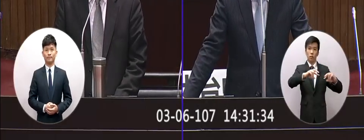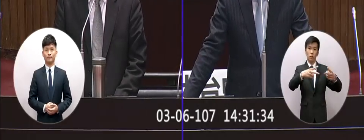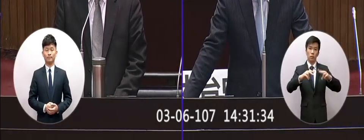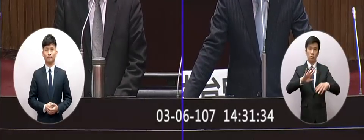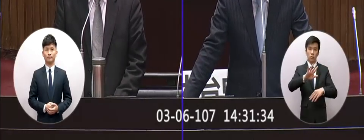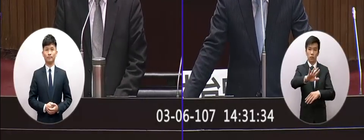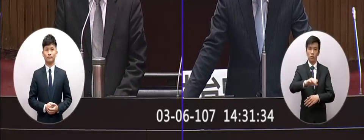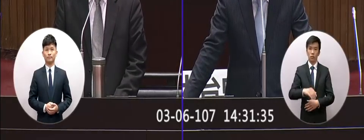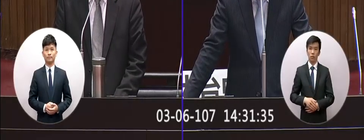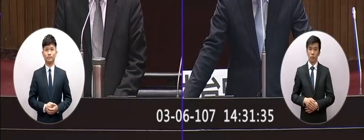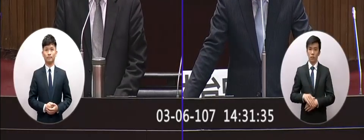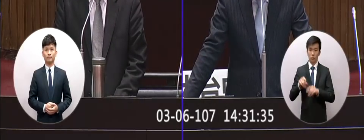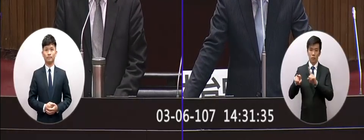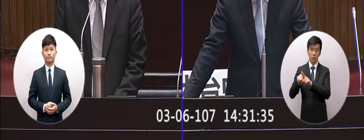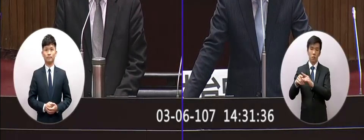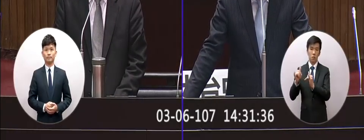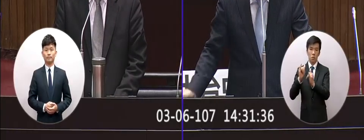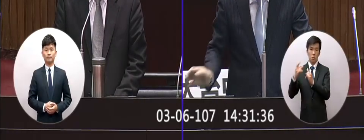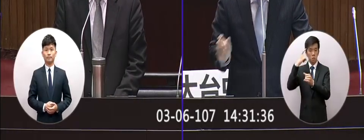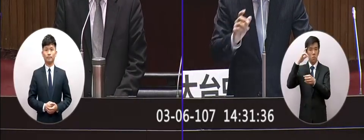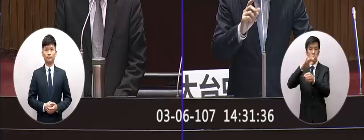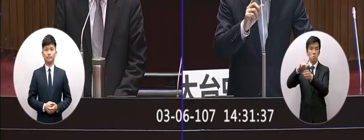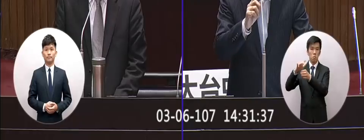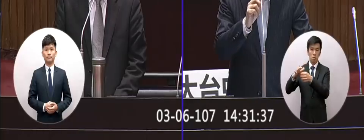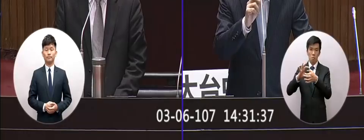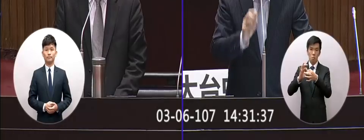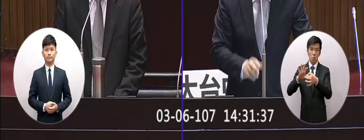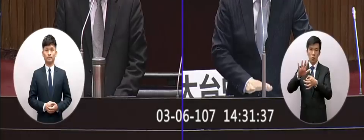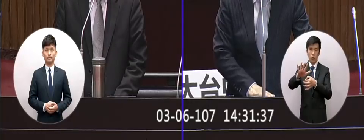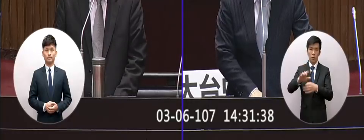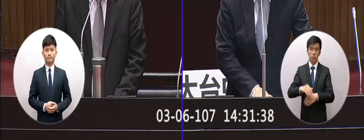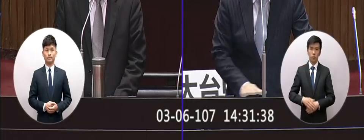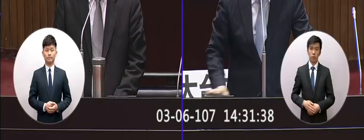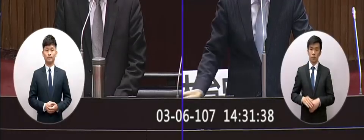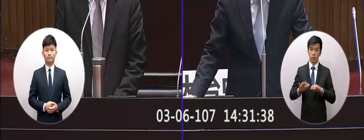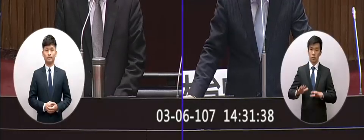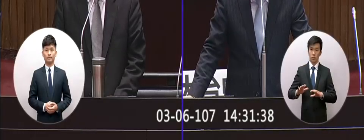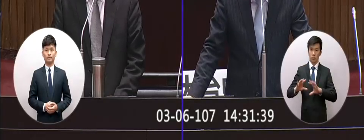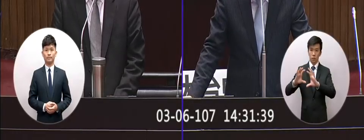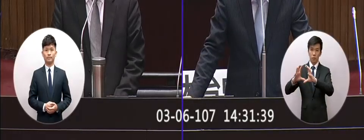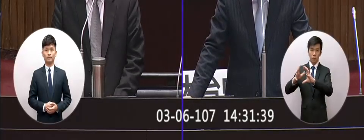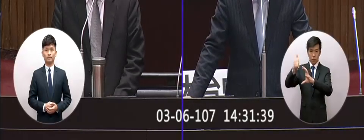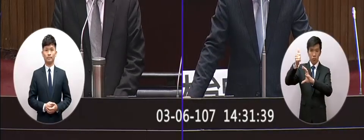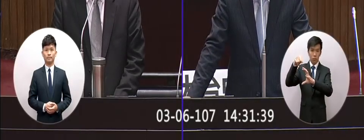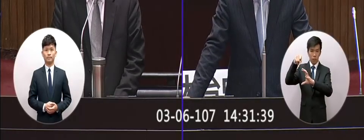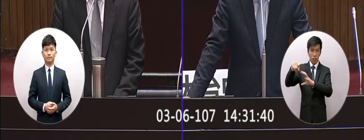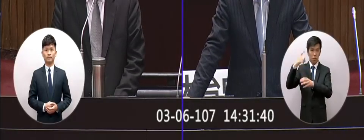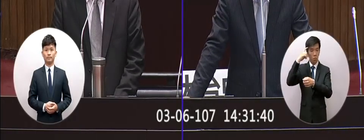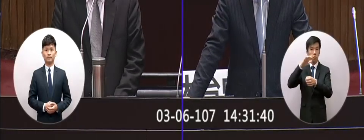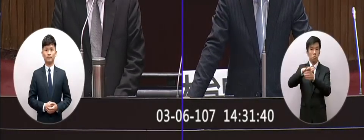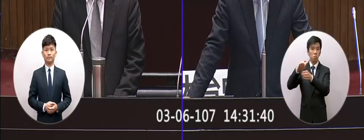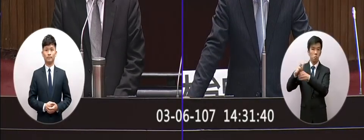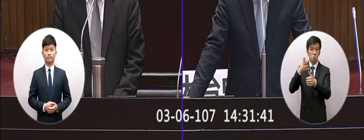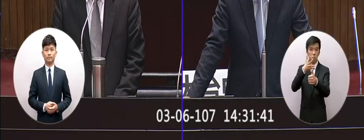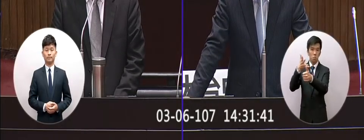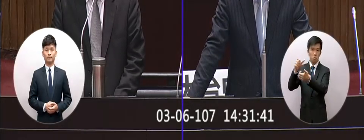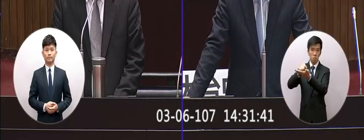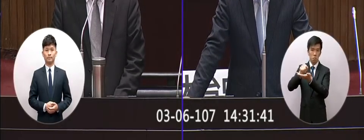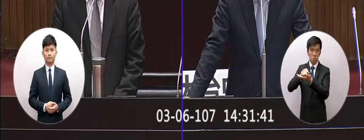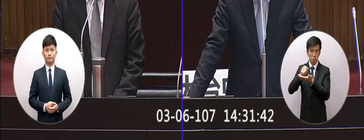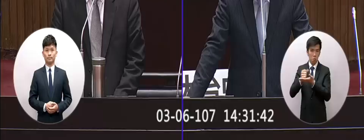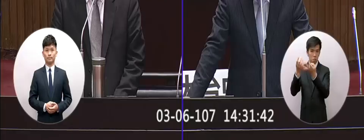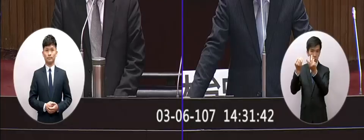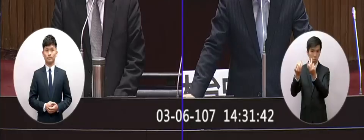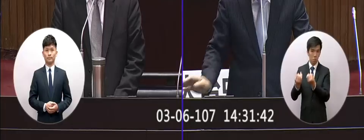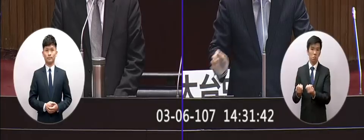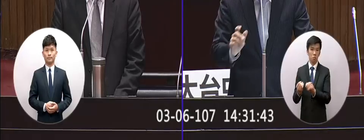跟施政满意度有关系啊。我们来看一下，蔡政府的施政满意度啊，这是小英总统的民调，基本上